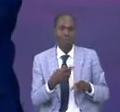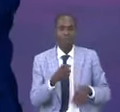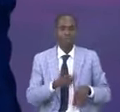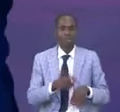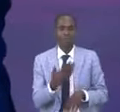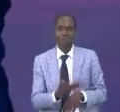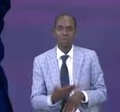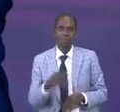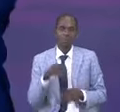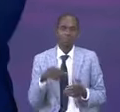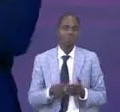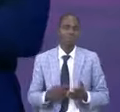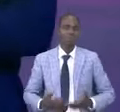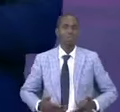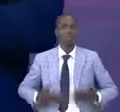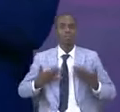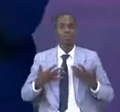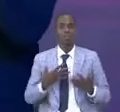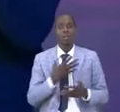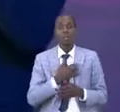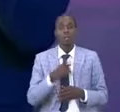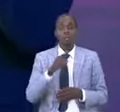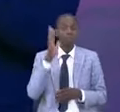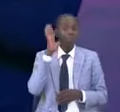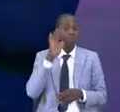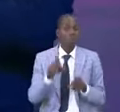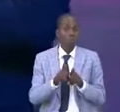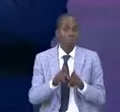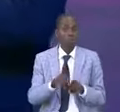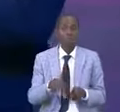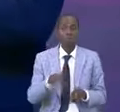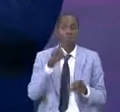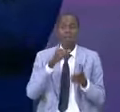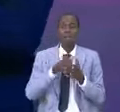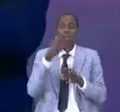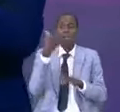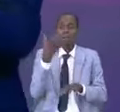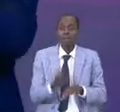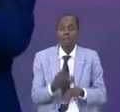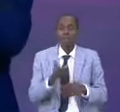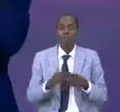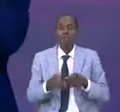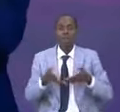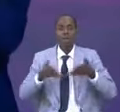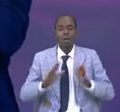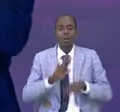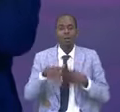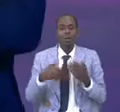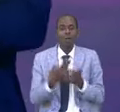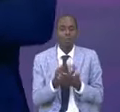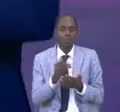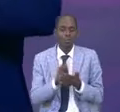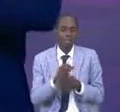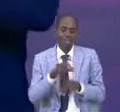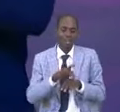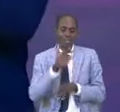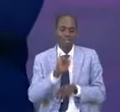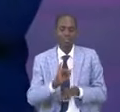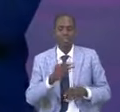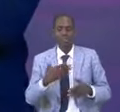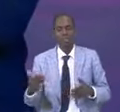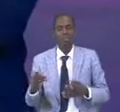et vous aurez même du mal à laisser passer ces choses en réalité vous serez